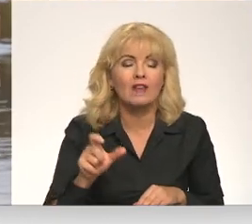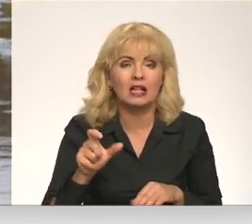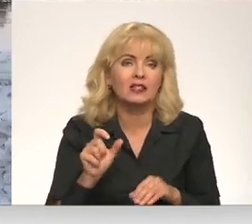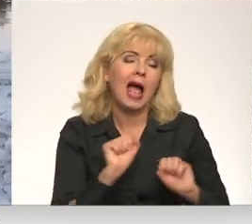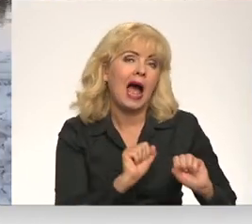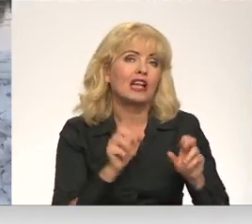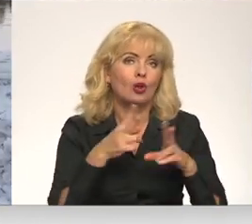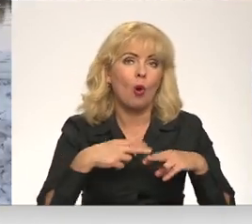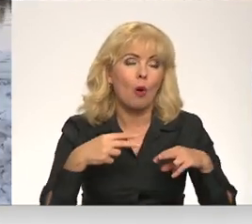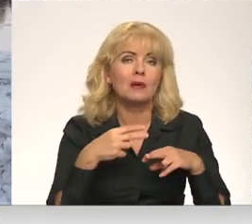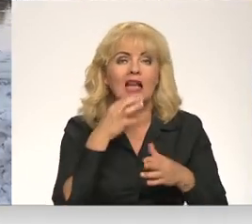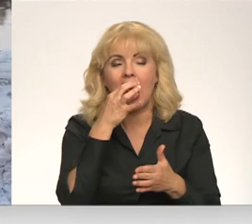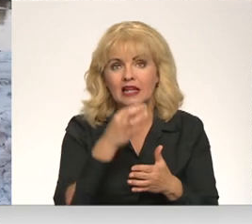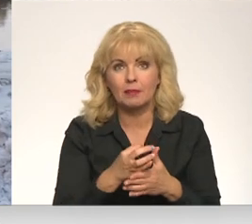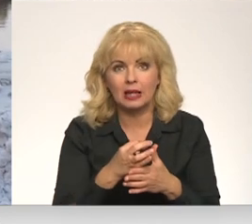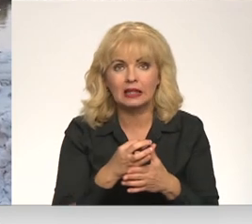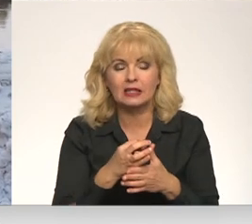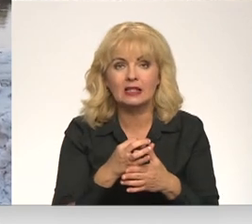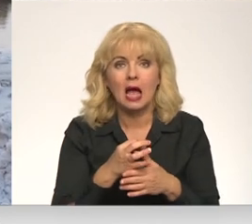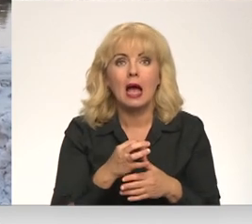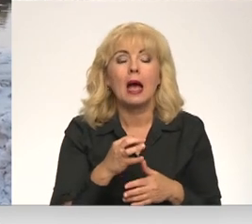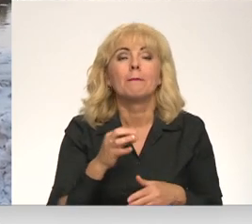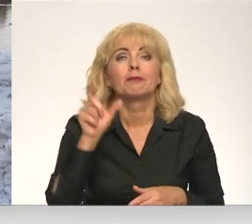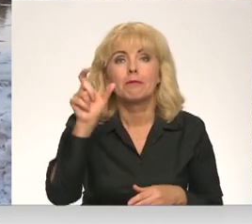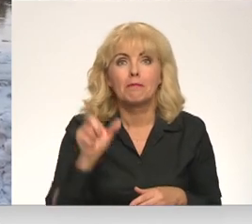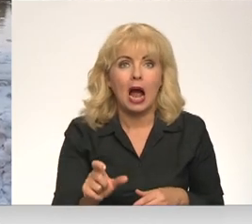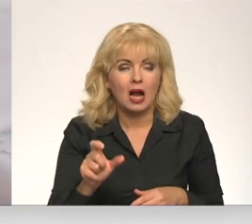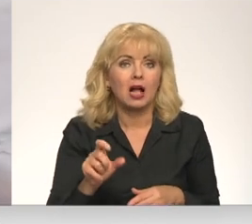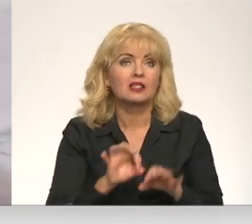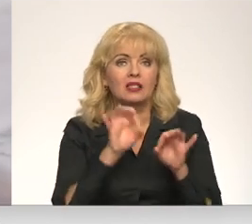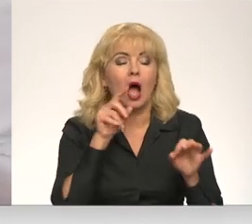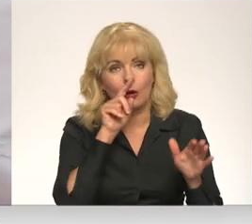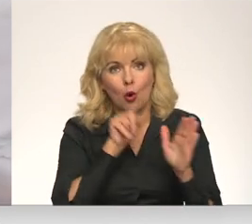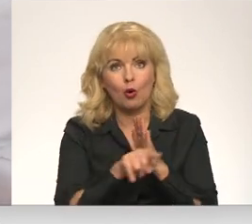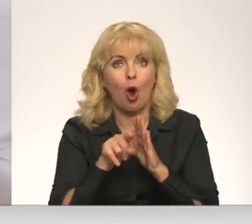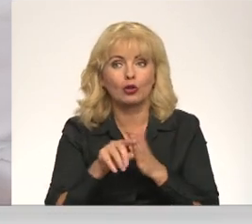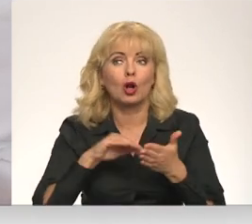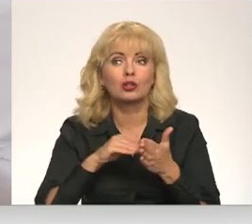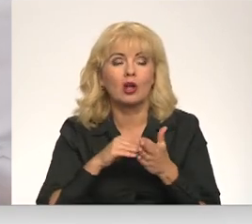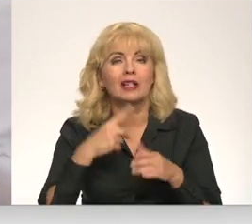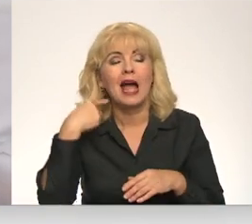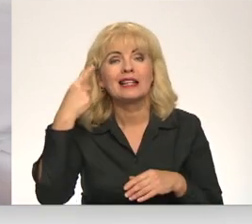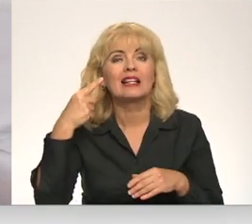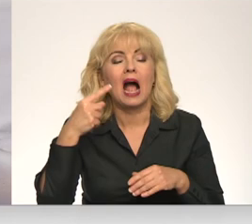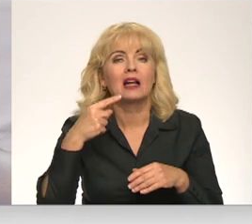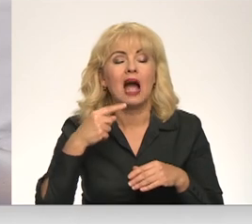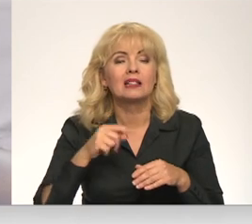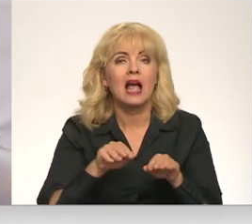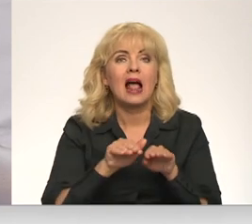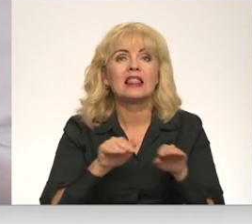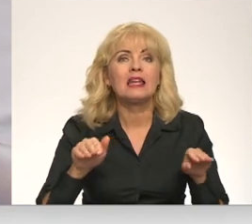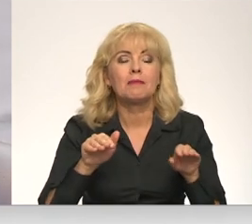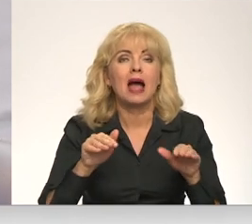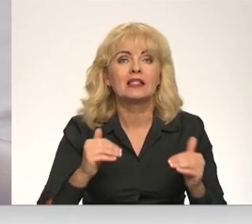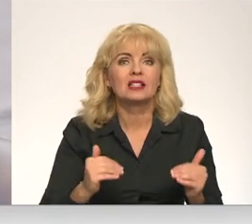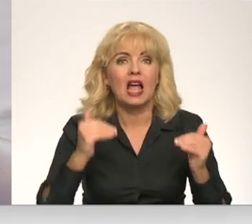komisijas koordinators Dzintars Pakalns. Sāk kontrolēt situāciju. Pats trakākais tas līmenis, kad strauji ceļās, jo, ja